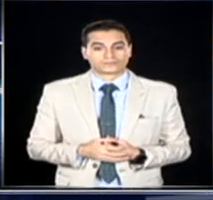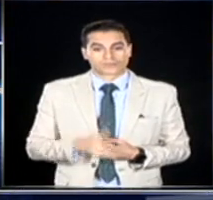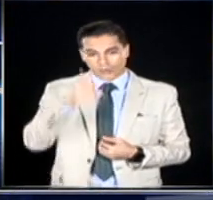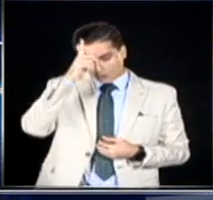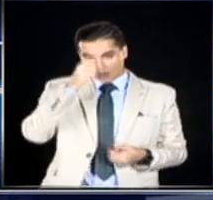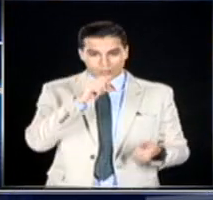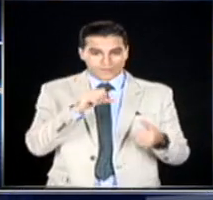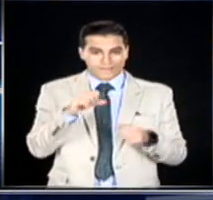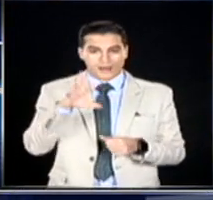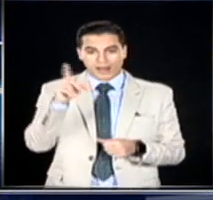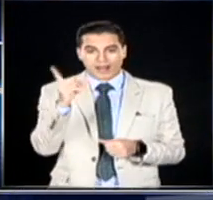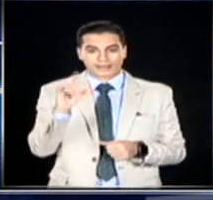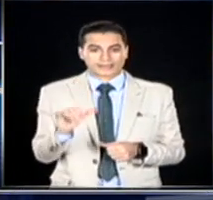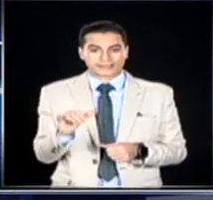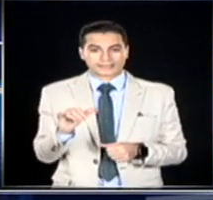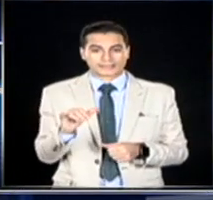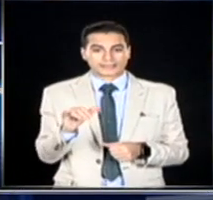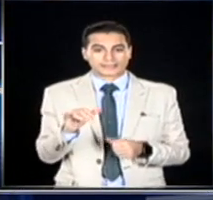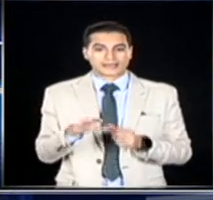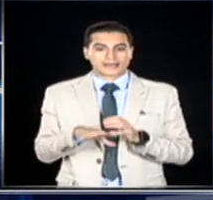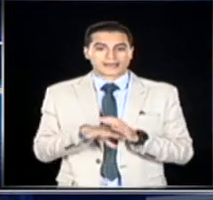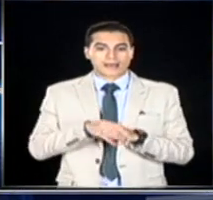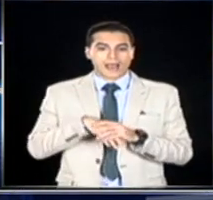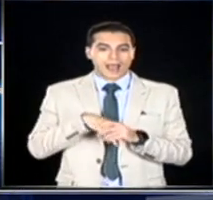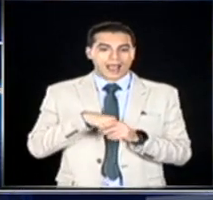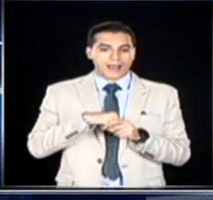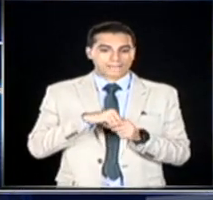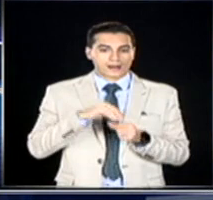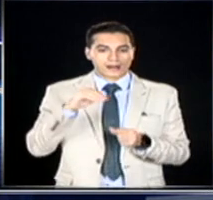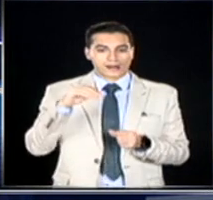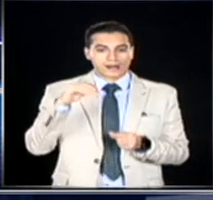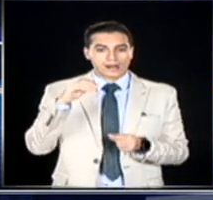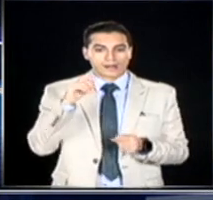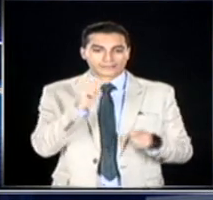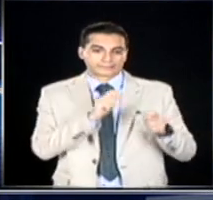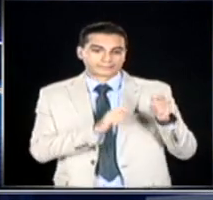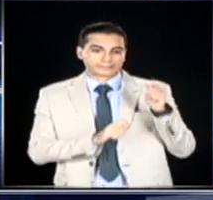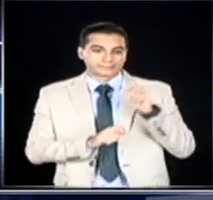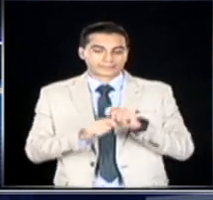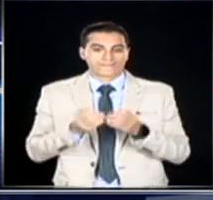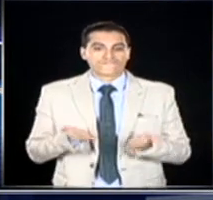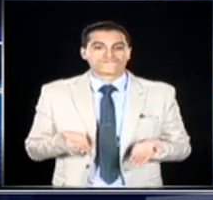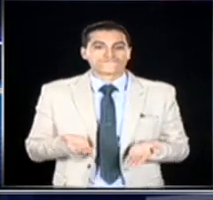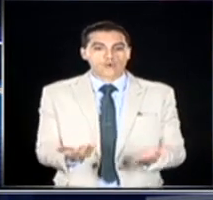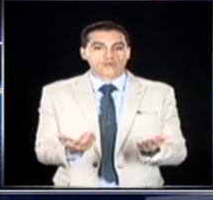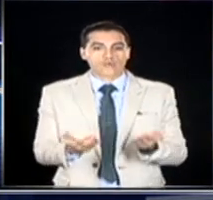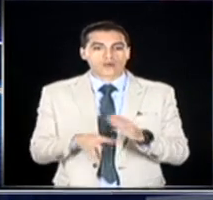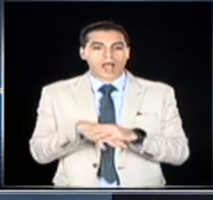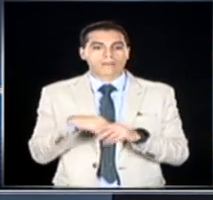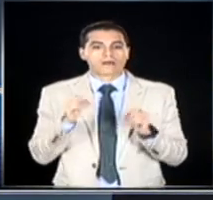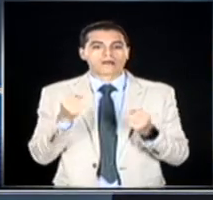علوم، قام هنري مواسون بتطوير الفرن الكهربائي، فما هي